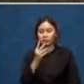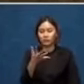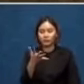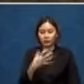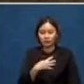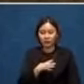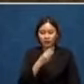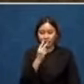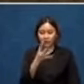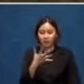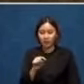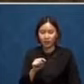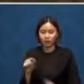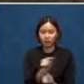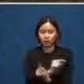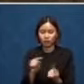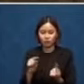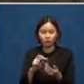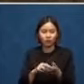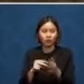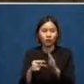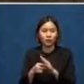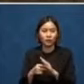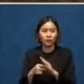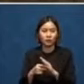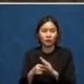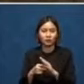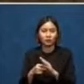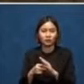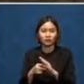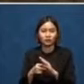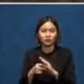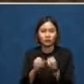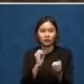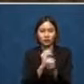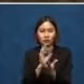ครับเรื่องนี้เป็นเรื่องน้ำผึ้งหยดเดียวอย่าเหยียบย่ำหัวใจอย่าเหยีย